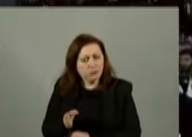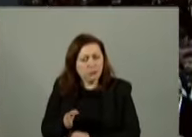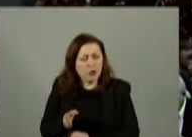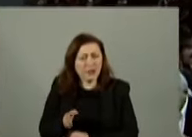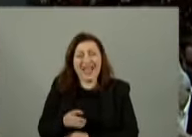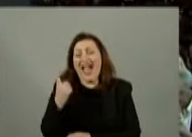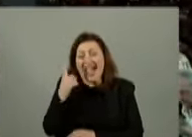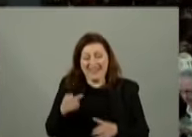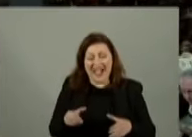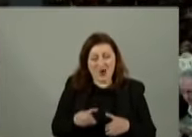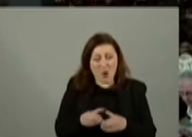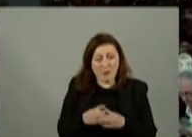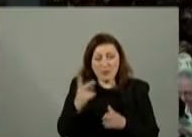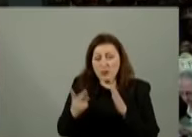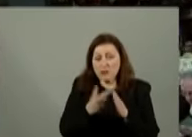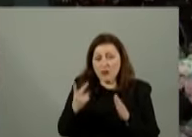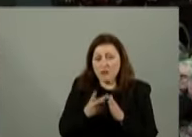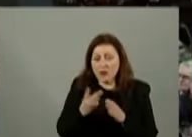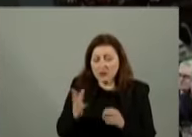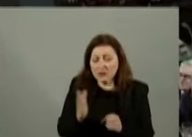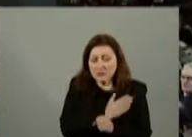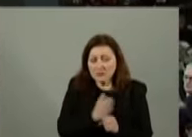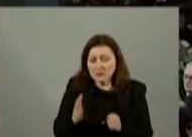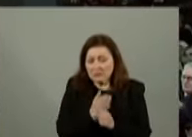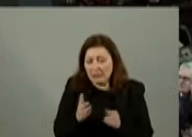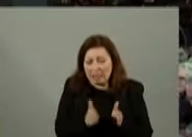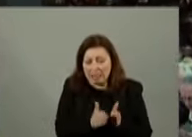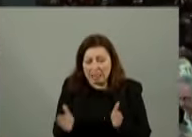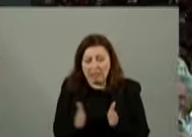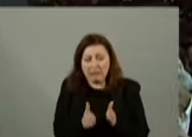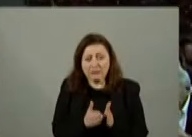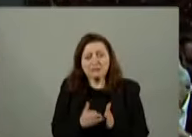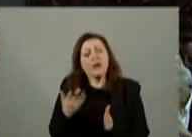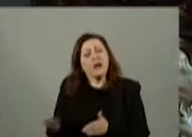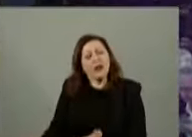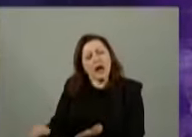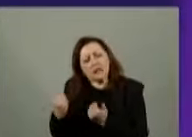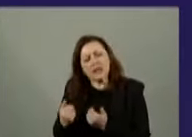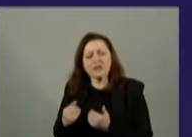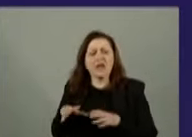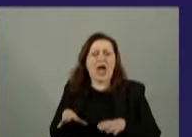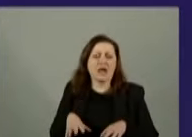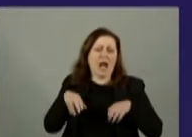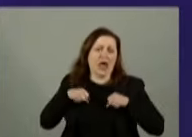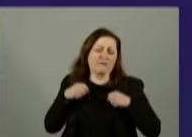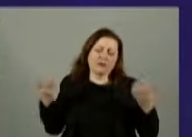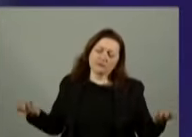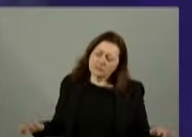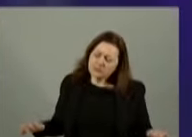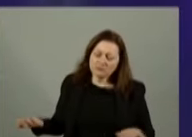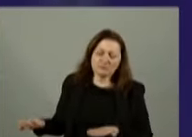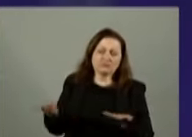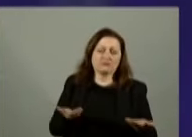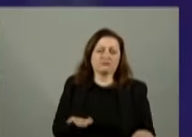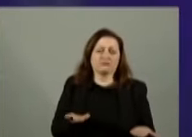κύριος Τσίπρας ουσιαστικά κέντρισε το ενδιαφέρον και των μίντια και της κοινής γνώμης για τον κύριο Κασελάκη, την ομιλία του. Δεν νομίζω ότι τόσος